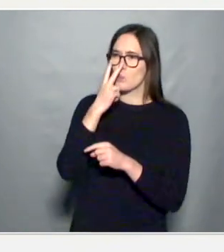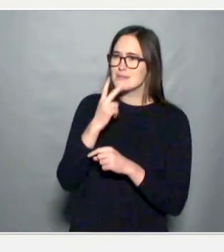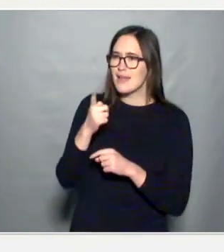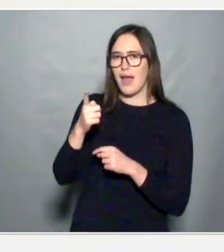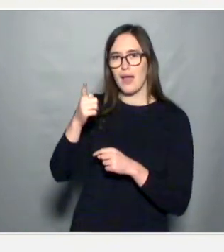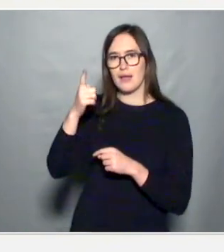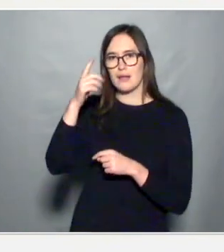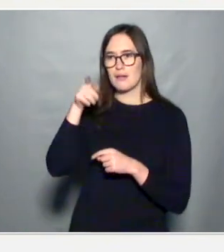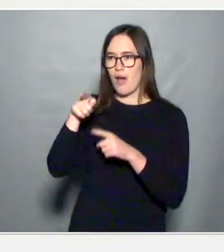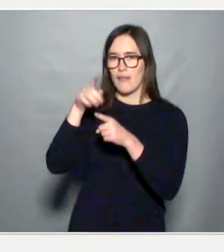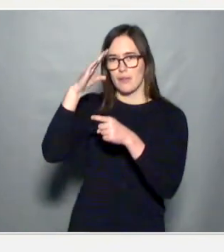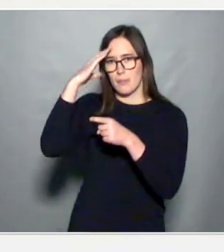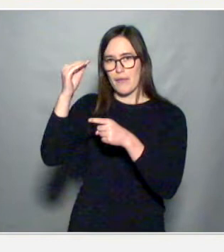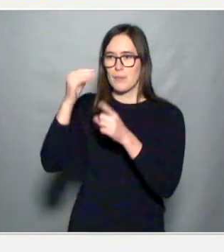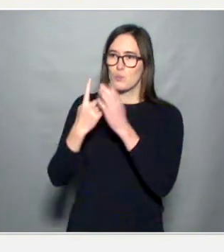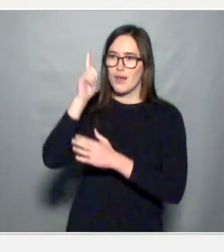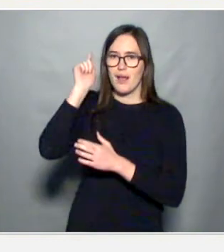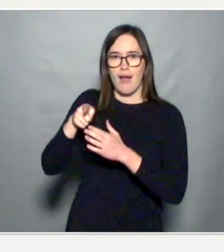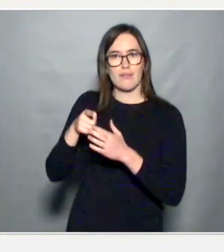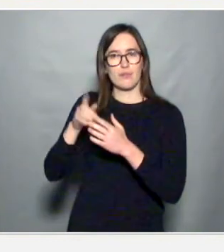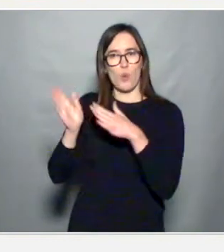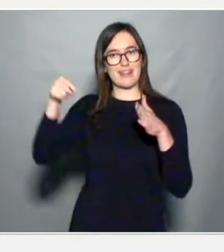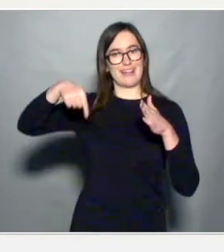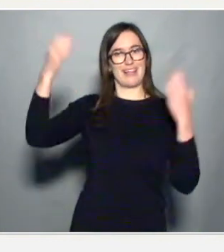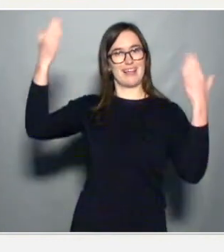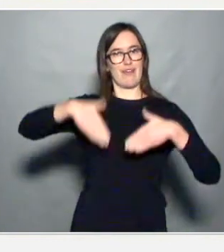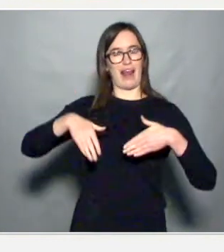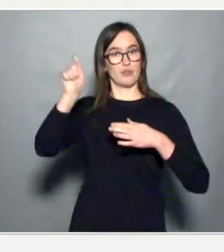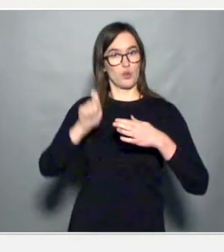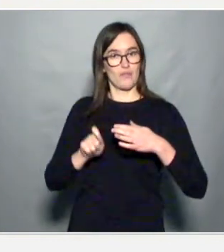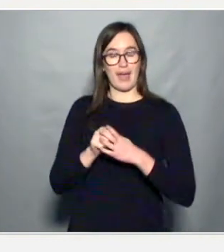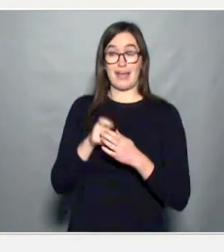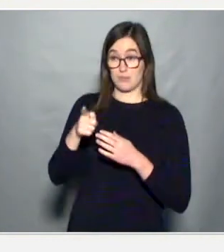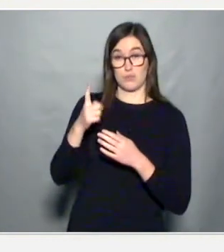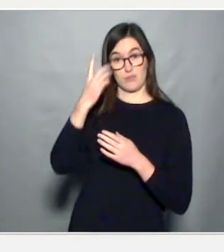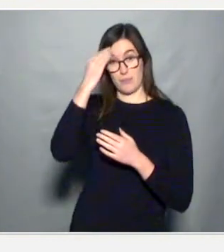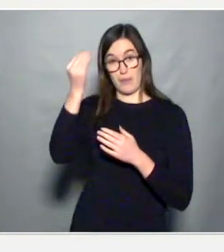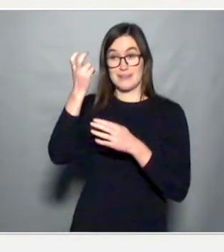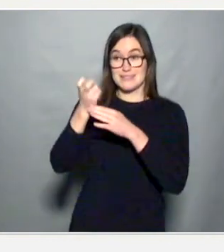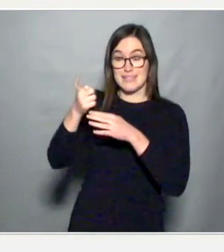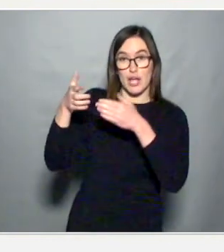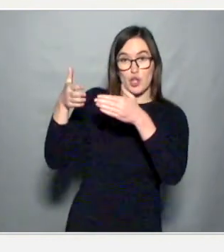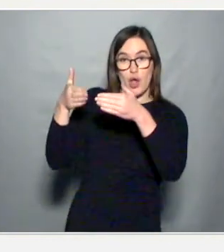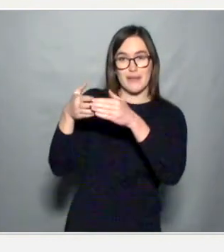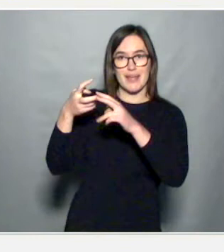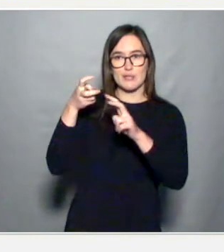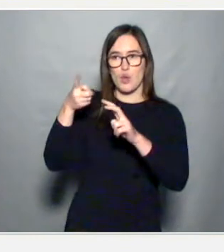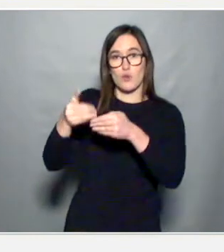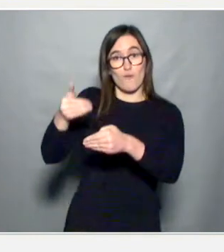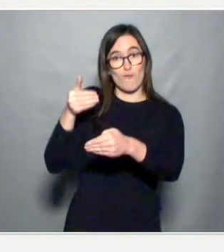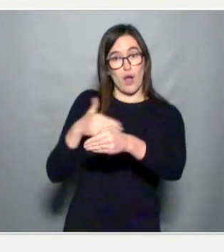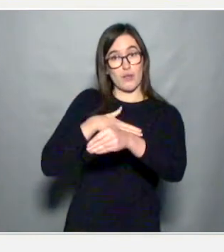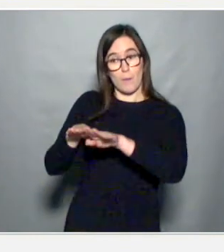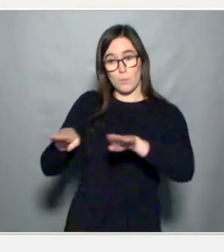är möjligt att tatuera sig här ikväll. För att killen sitter i ett hörn längst in i restaurangen och framför sig så har han ett